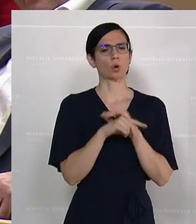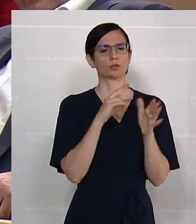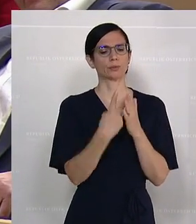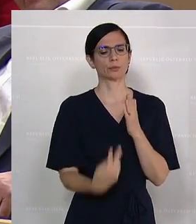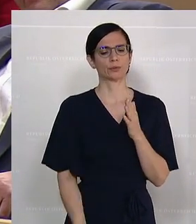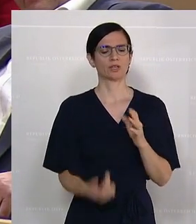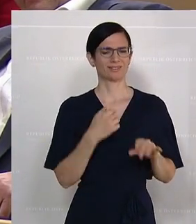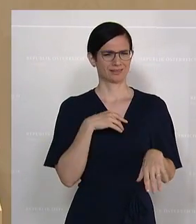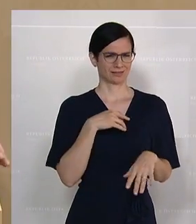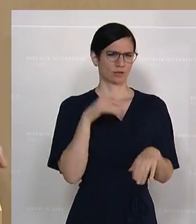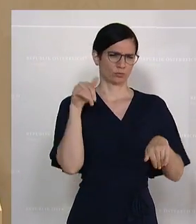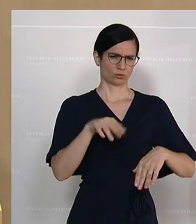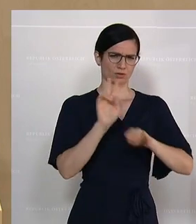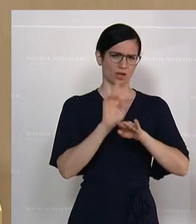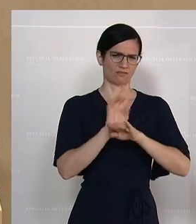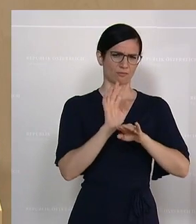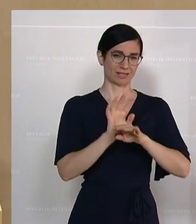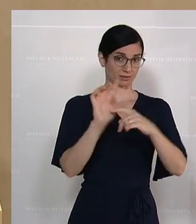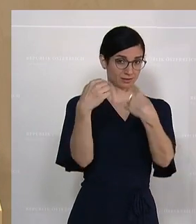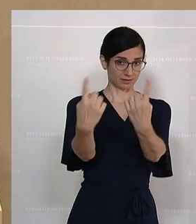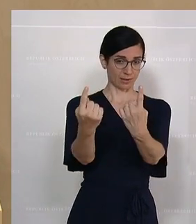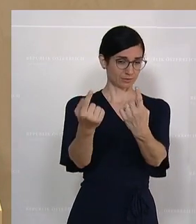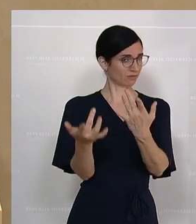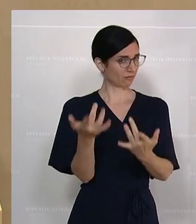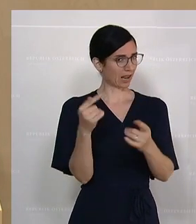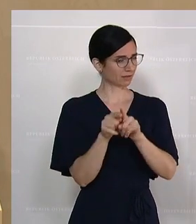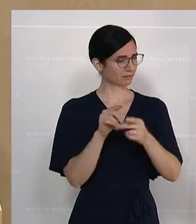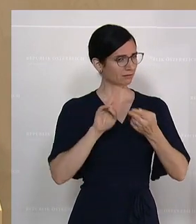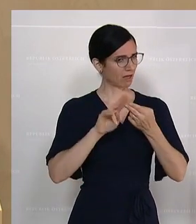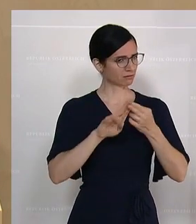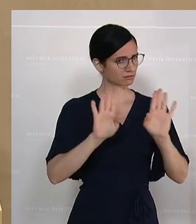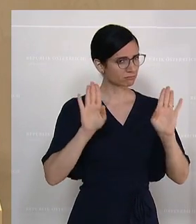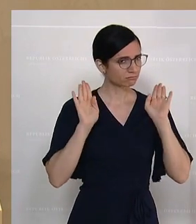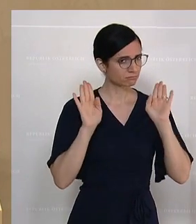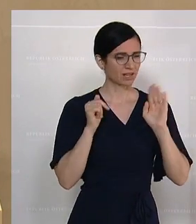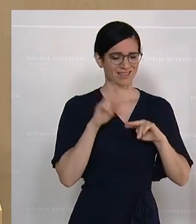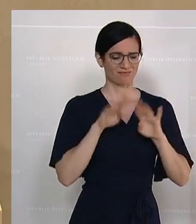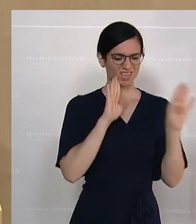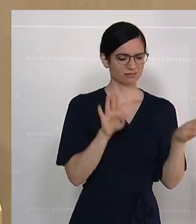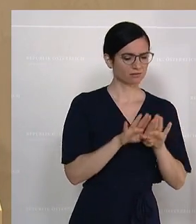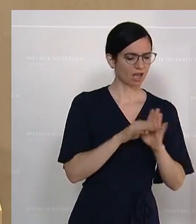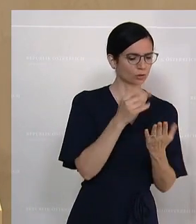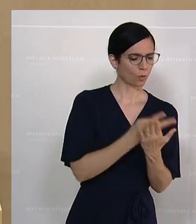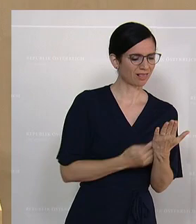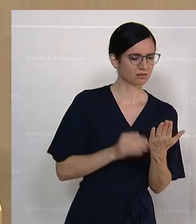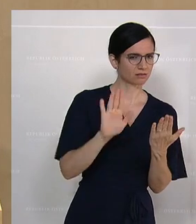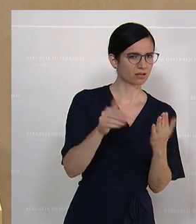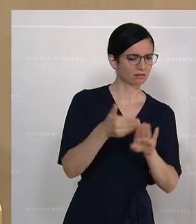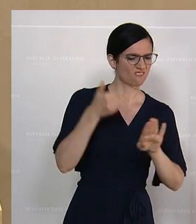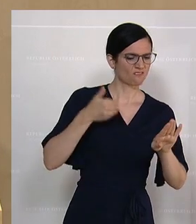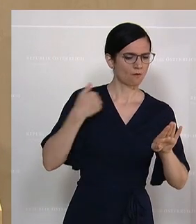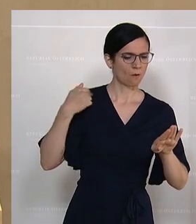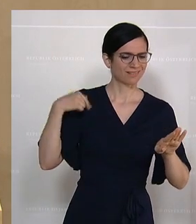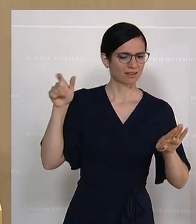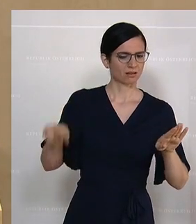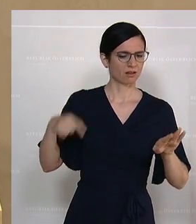glaube ich aufpassen dass es ihnen nicht einmal nass jahre in rente weil man so die zeitungen liest dass ihr vorgänger gerade an einer